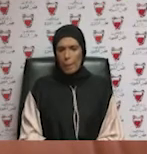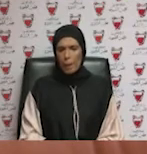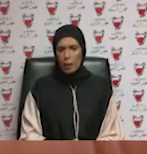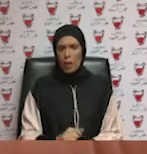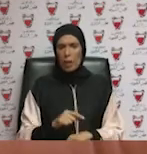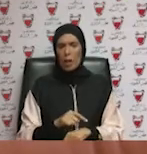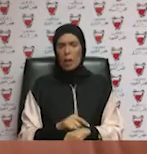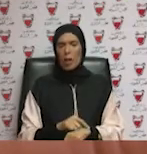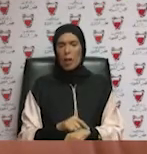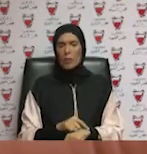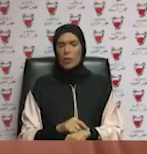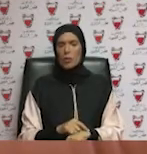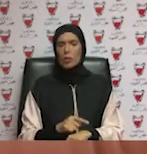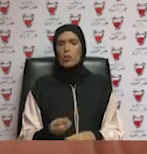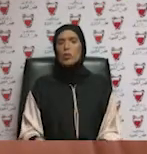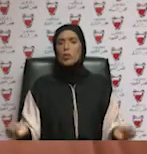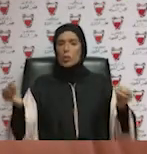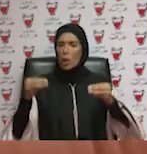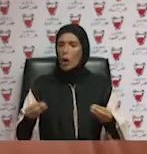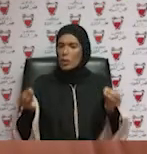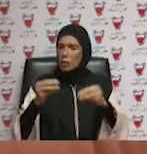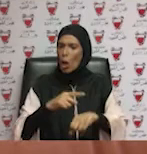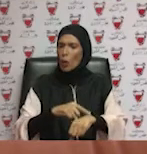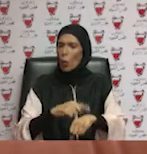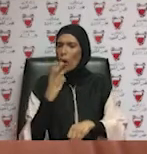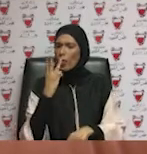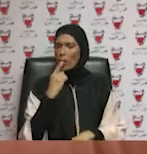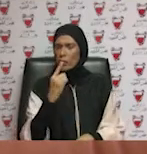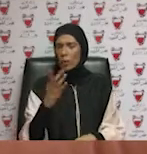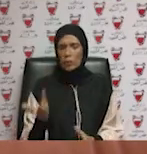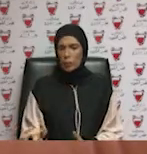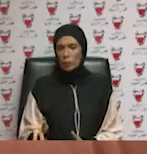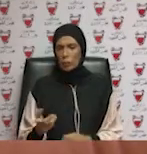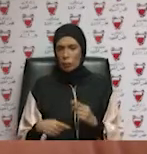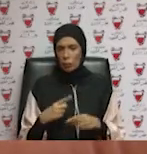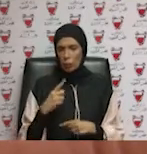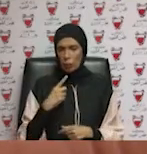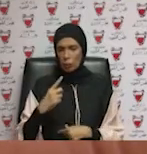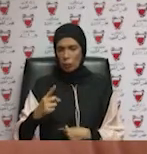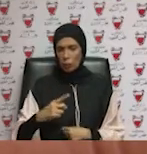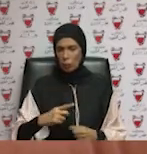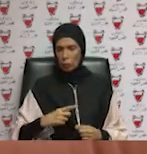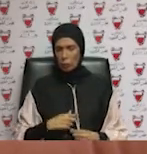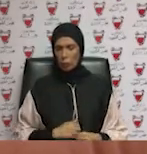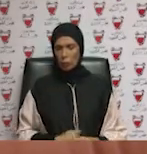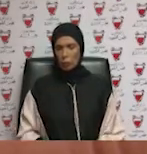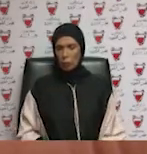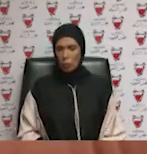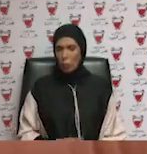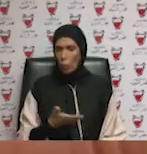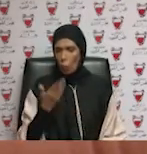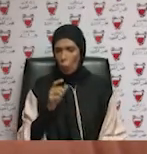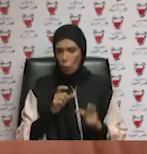من سنة إلى 3 سنوات فيما يتعلق في الترخيص؟ إذا كنا باستمرار نطالب عند حدوث أي أمر ما، أين الرقابة،